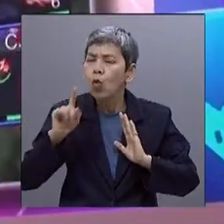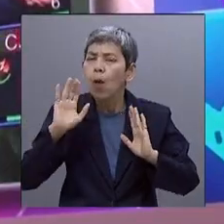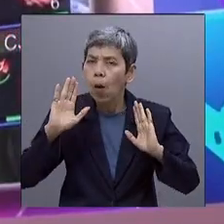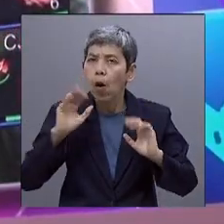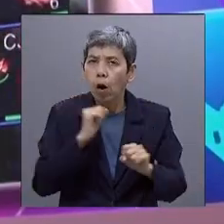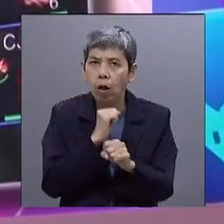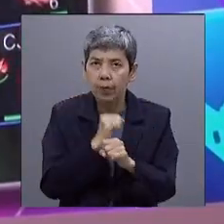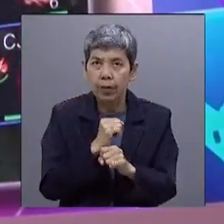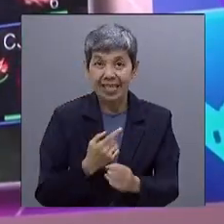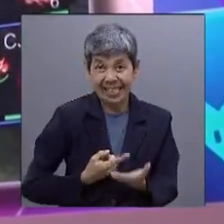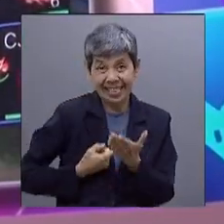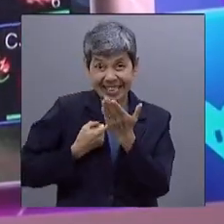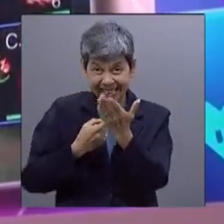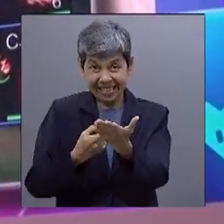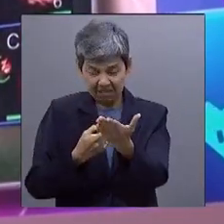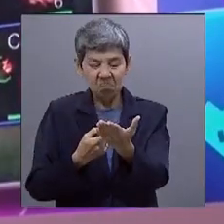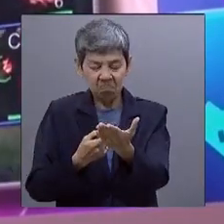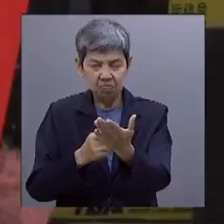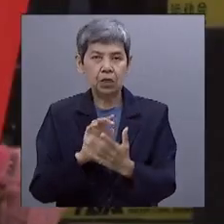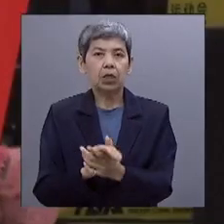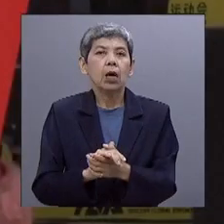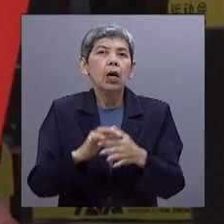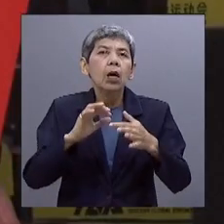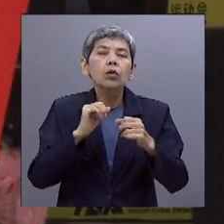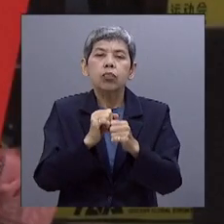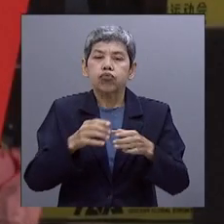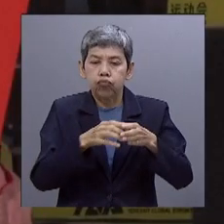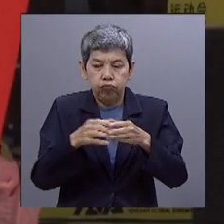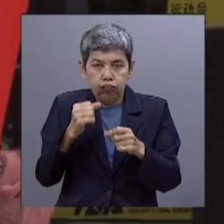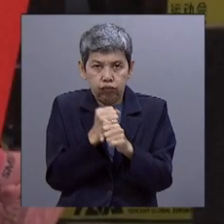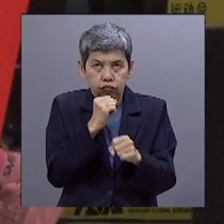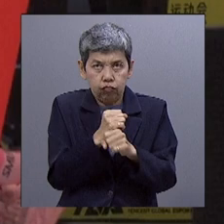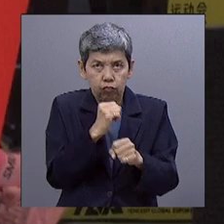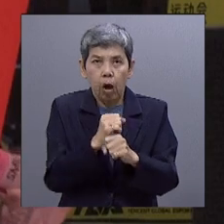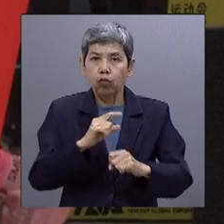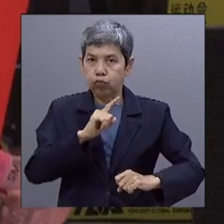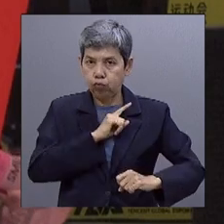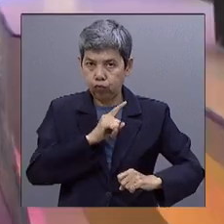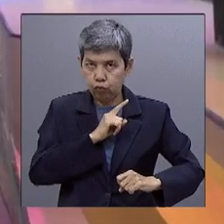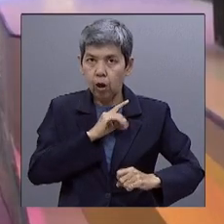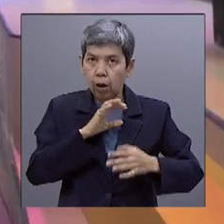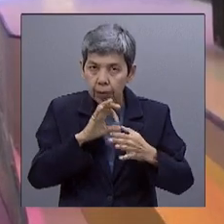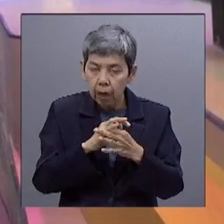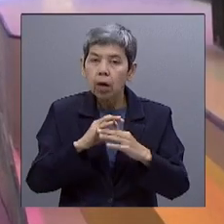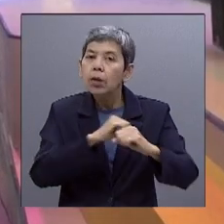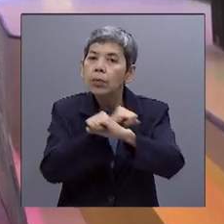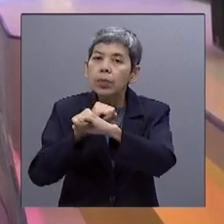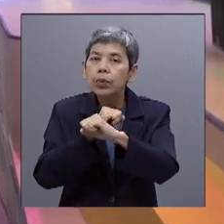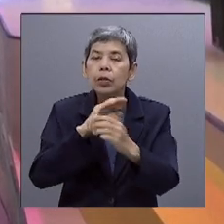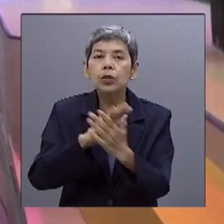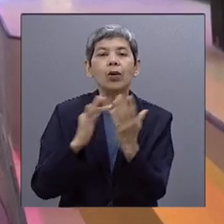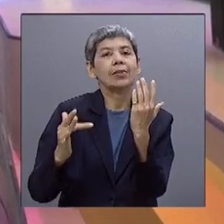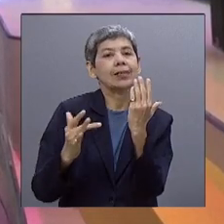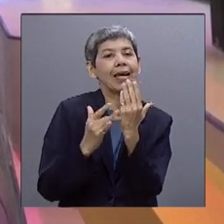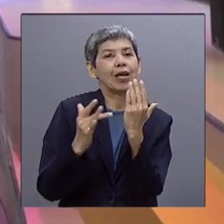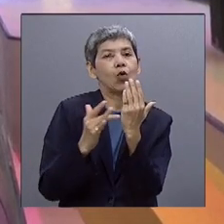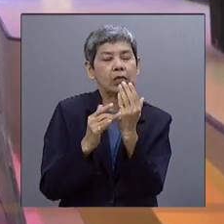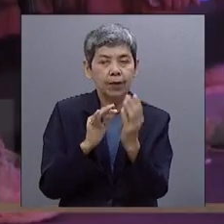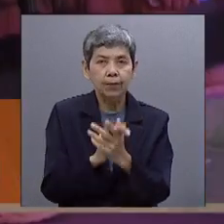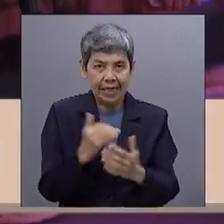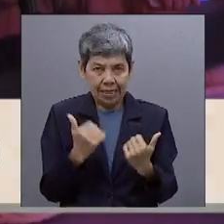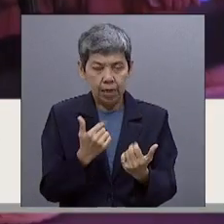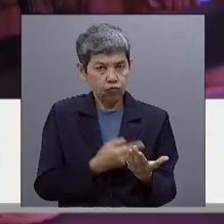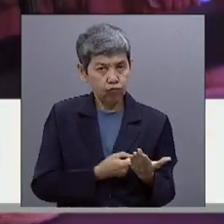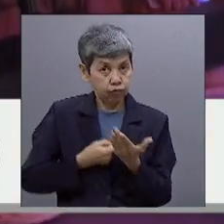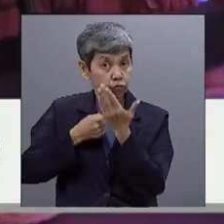สำหรับข้อเสนอครั้งล่าสุดเนี่ยนะคะมาจากหน่วยงานที่กำกับดูแลเรื่องความมั่นคงทางไซเบอร์ค่ะเสนอแนว